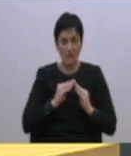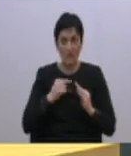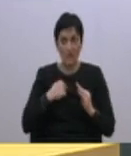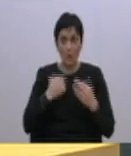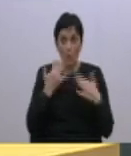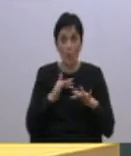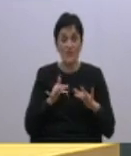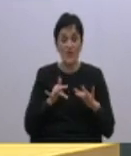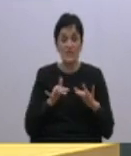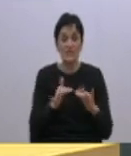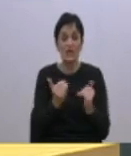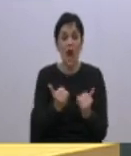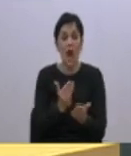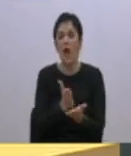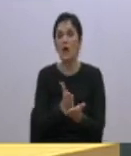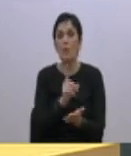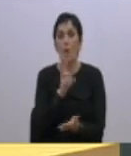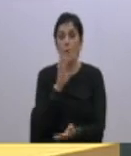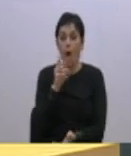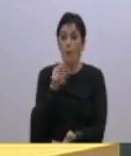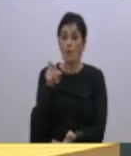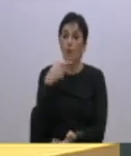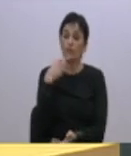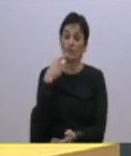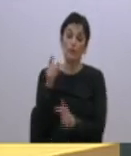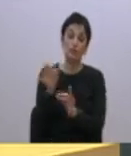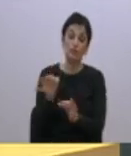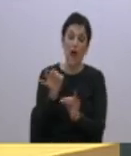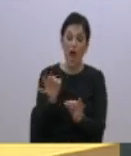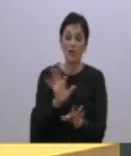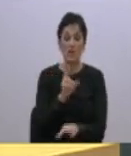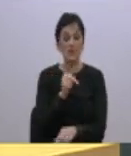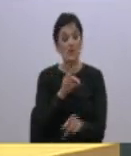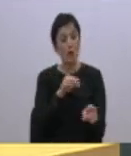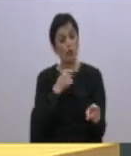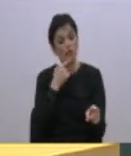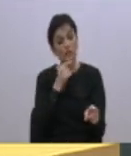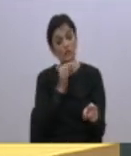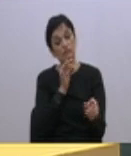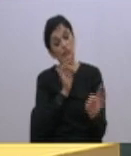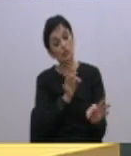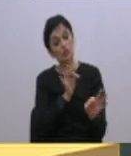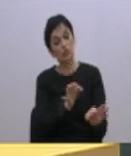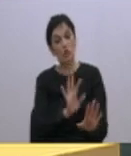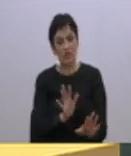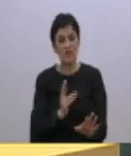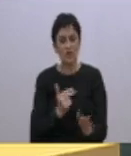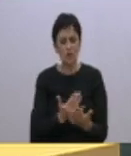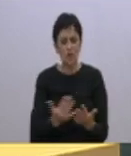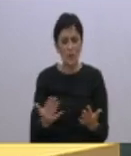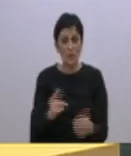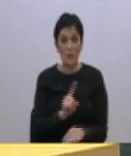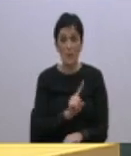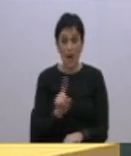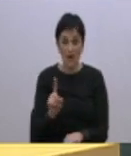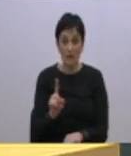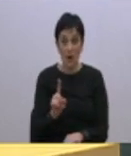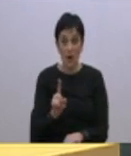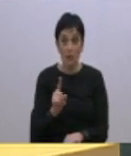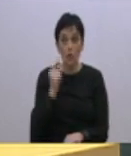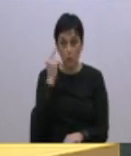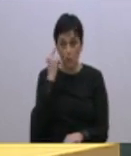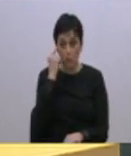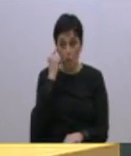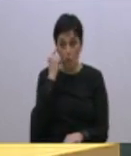ამიყვანილი საქმე რომ და მამუკამ თქვა ესე იგი სწორი ან ესე იგი არასწორი დათომ თქვა ესე იგი არასწორია ესე იგი ასე შემდეგ მაგრამ მე გონია